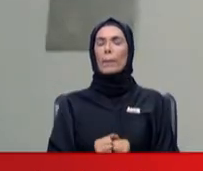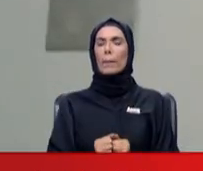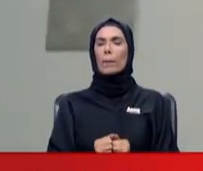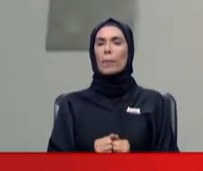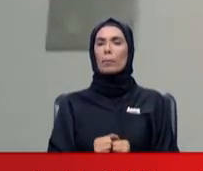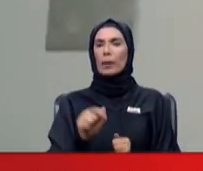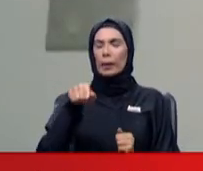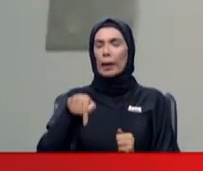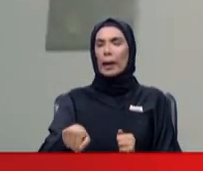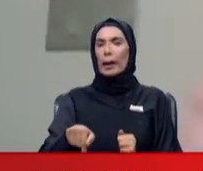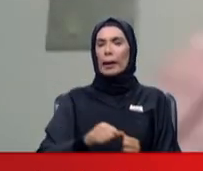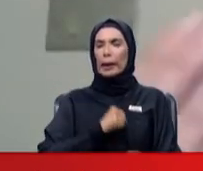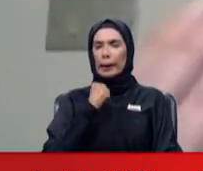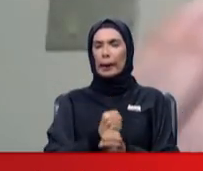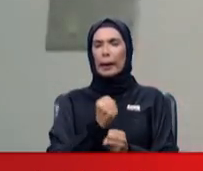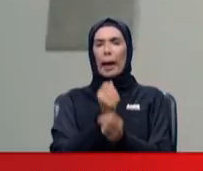السوشيال بروتكشن